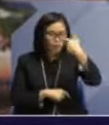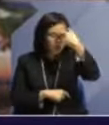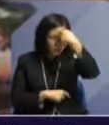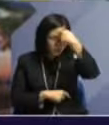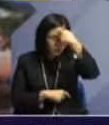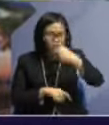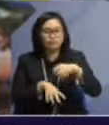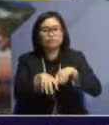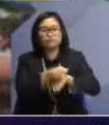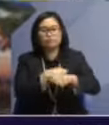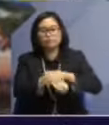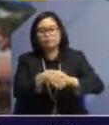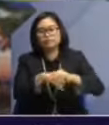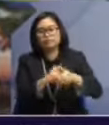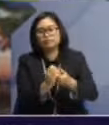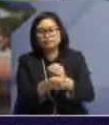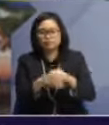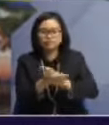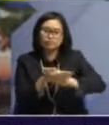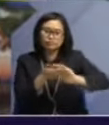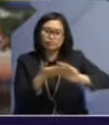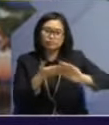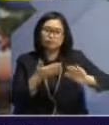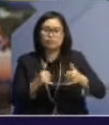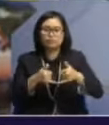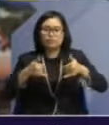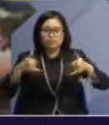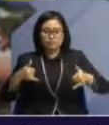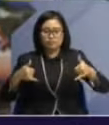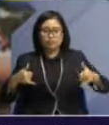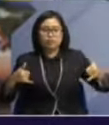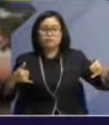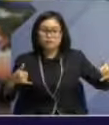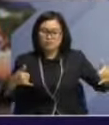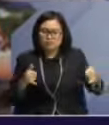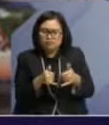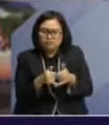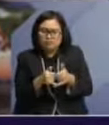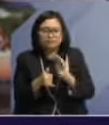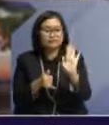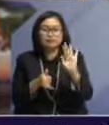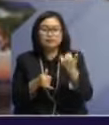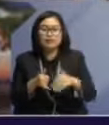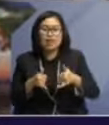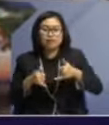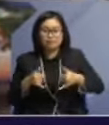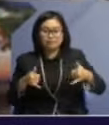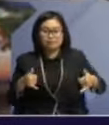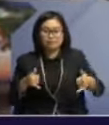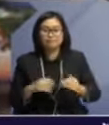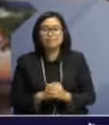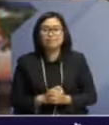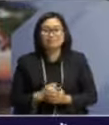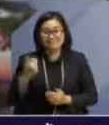างมือใส่แมสในพื้นที่ที่มีคนจำนวนมากการเว้นระยะห่างแน่นอนครับว่า 2-3 ประการที่ผมเรียนให้ทราบนี้เป็นสิ่งส